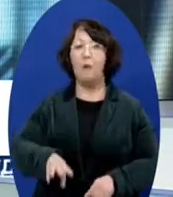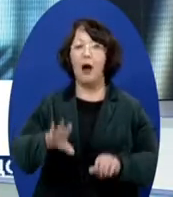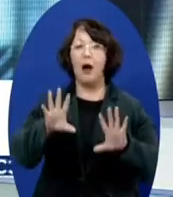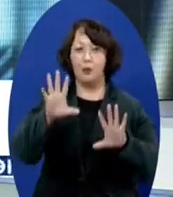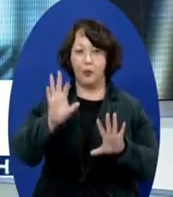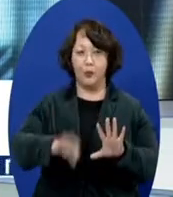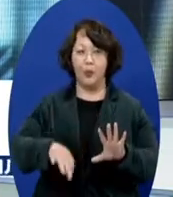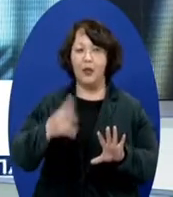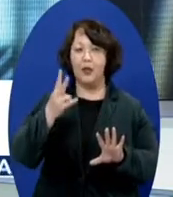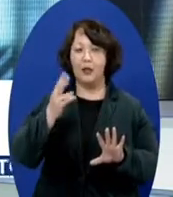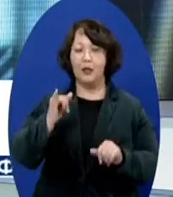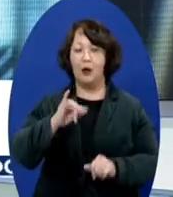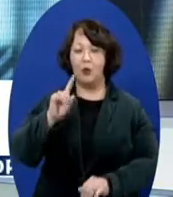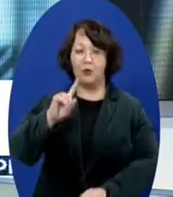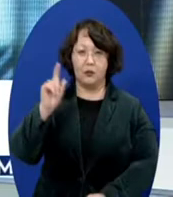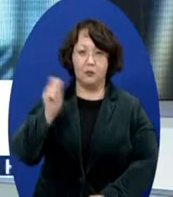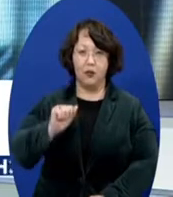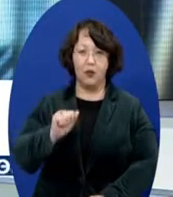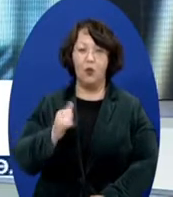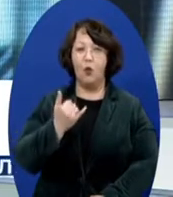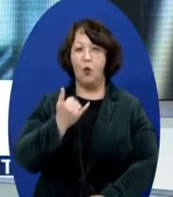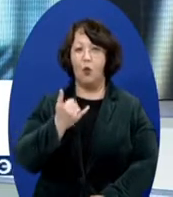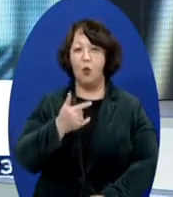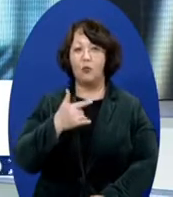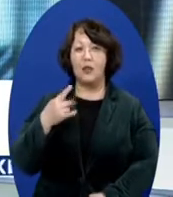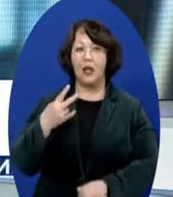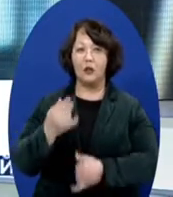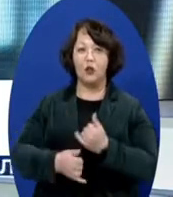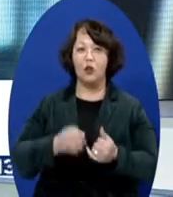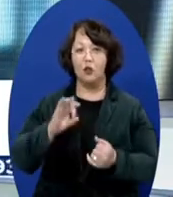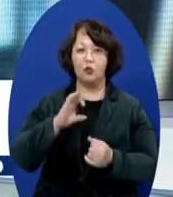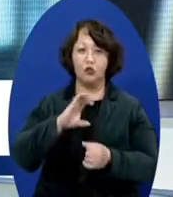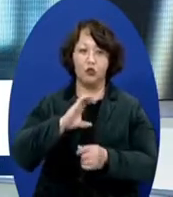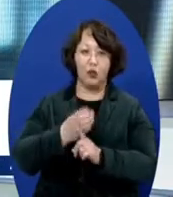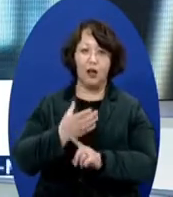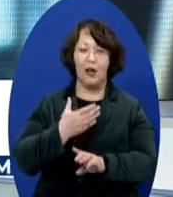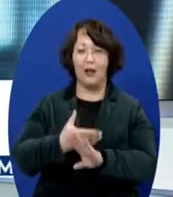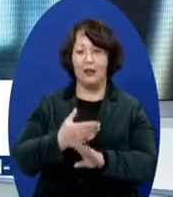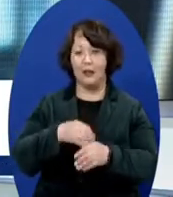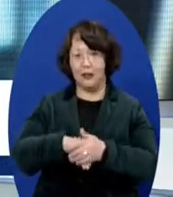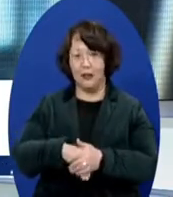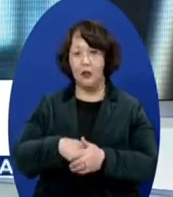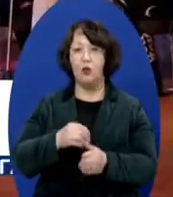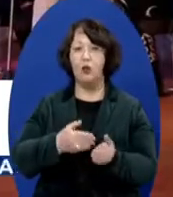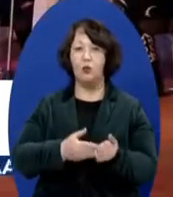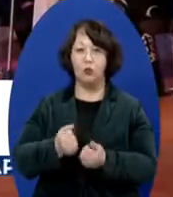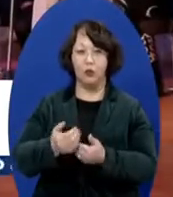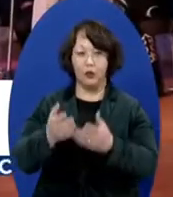ганц тохиох авризын баяраараа өксөлтний ёс уламжлал өв соёлоо хадгалах өвлүүлэхэд анхаарч байна.